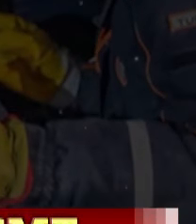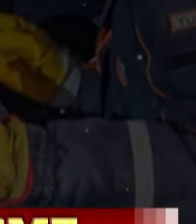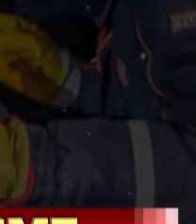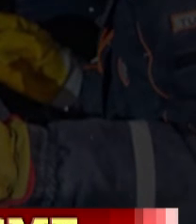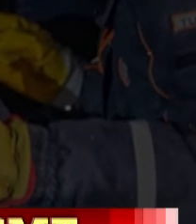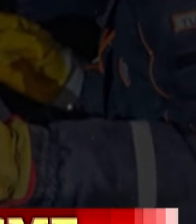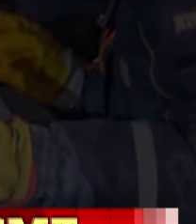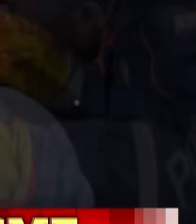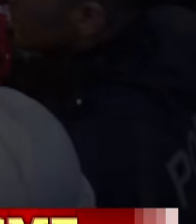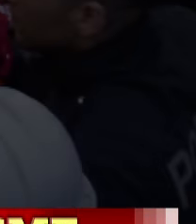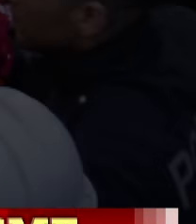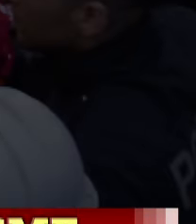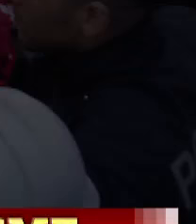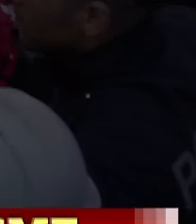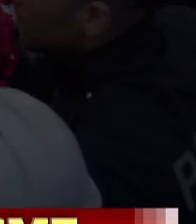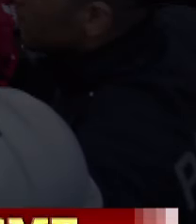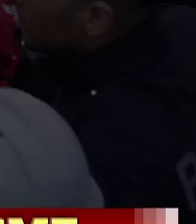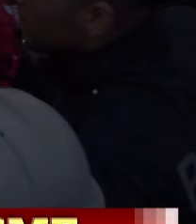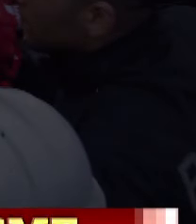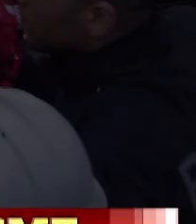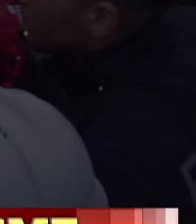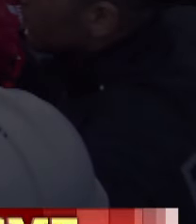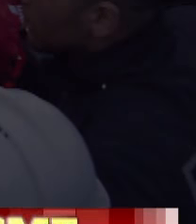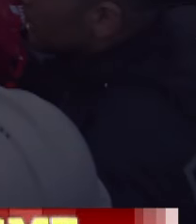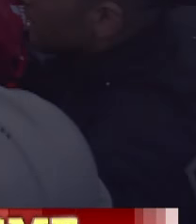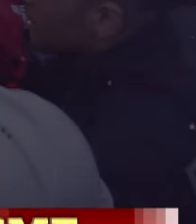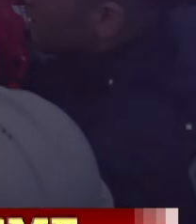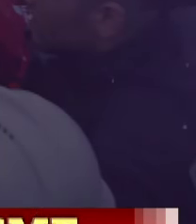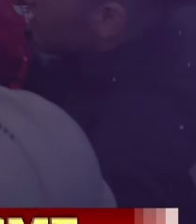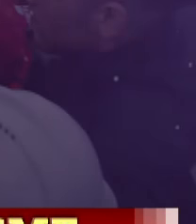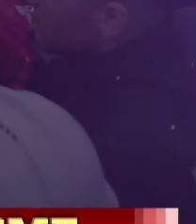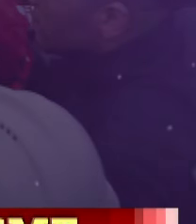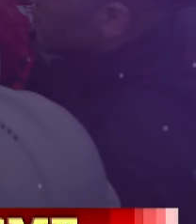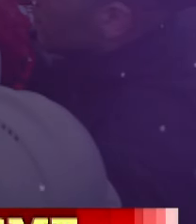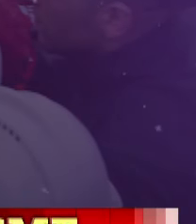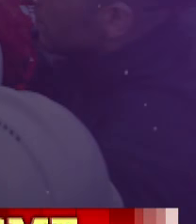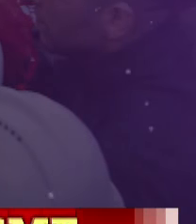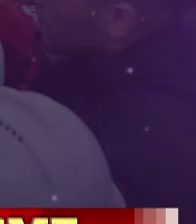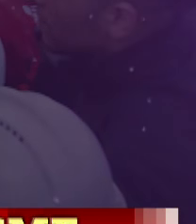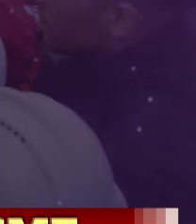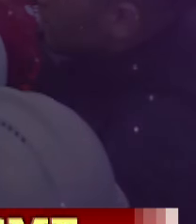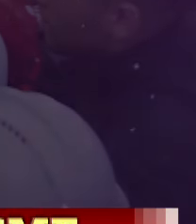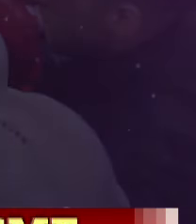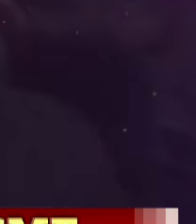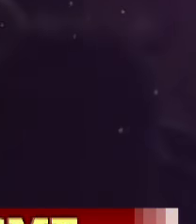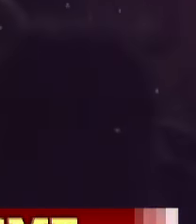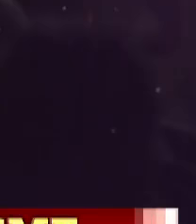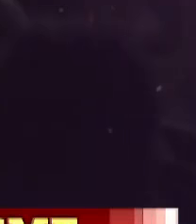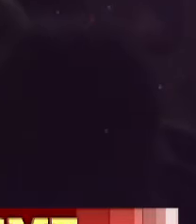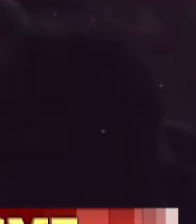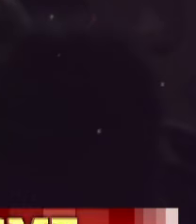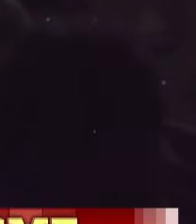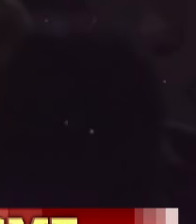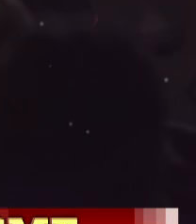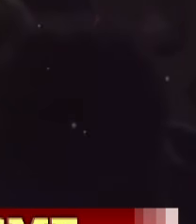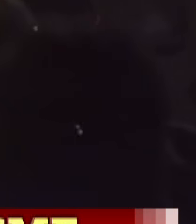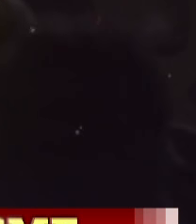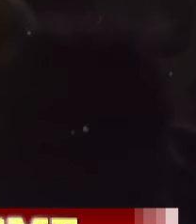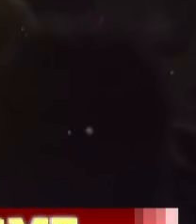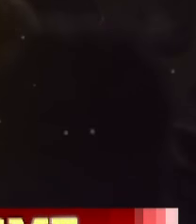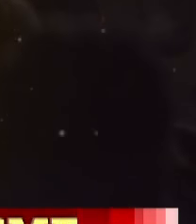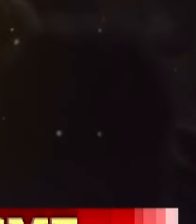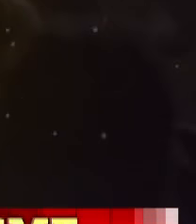bükülüp yas olunca, sen bir güldün ben bir gonca,